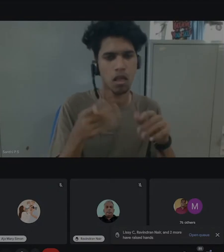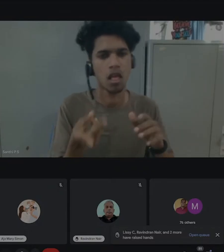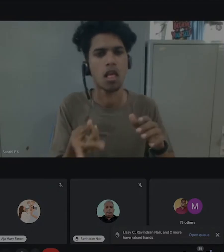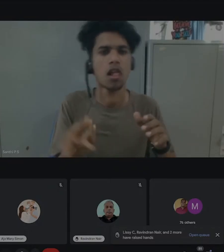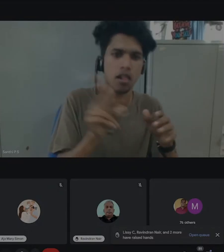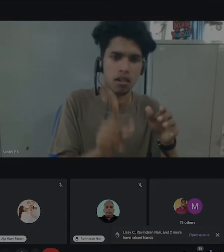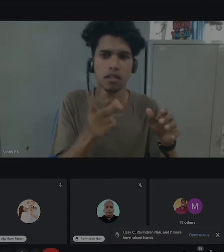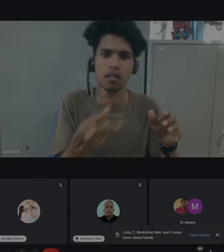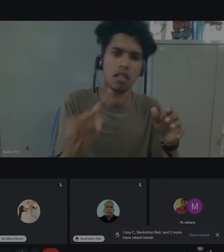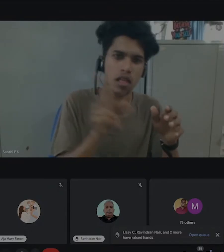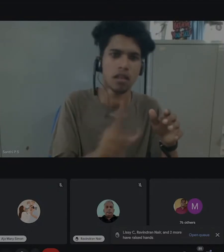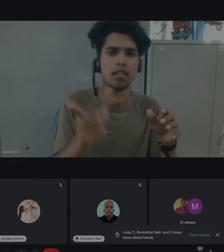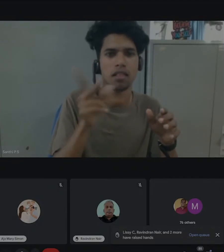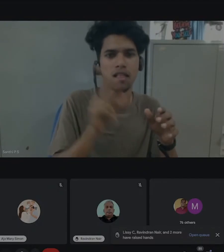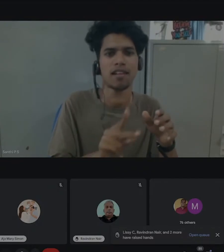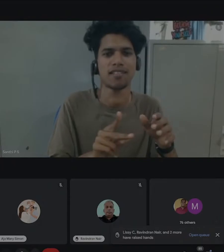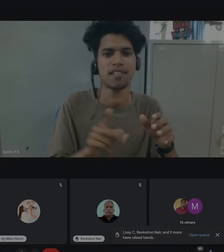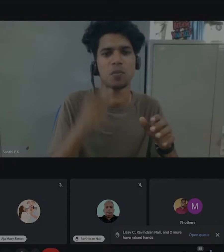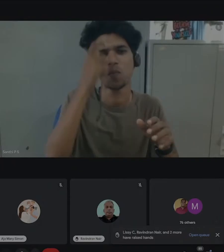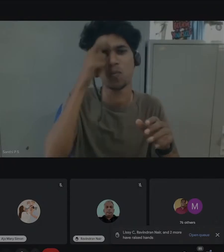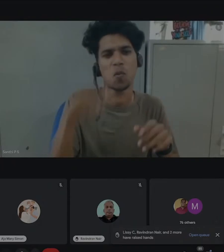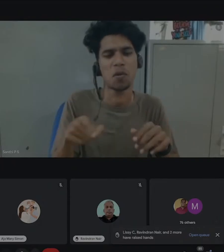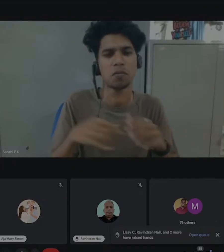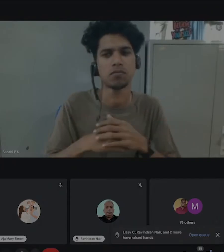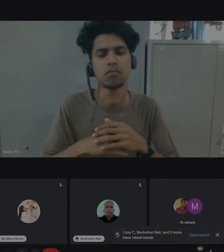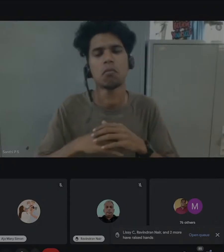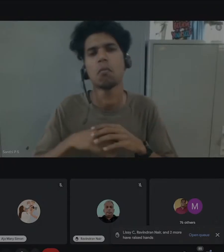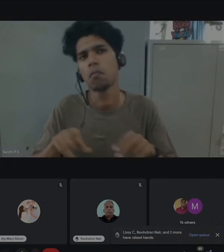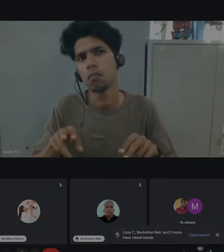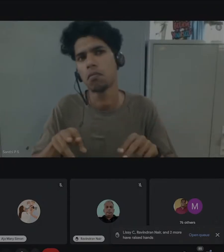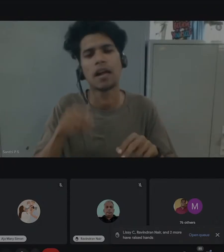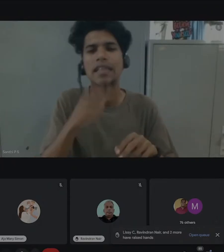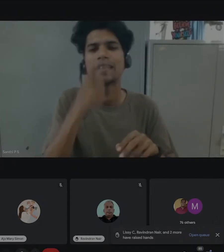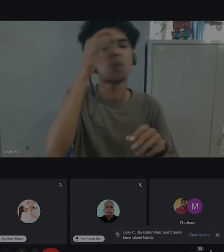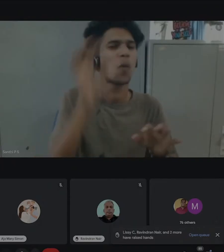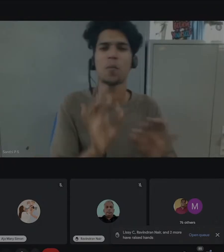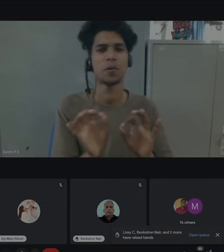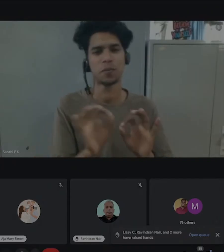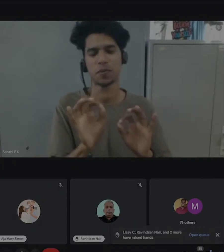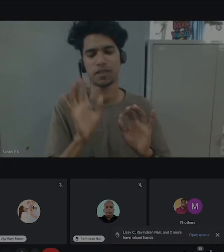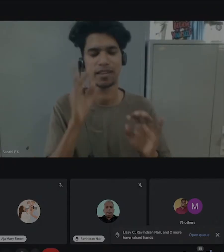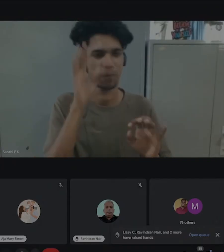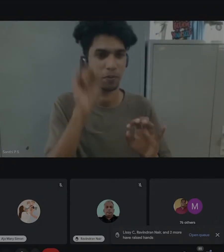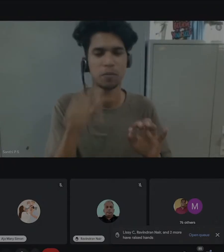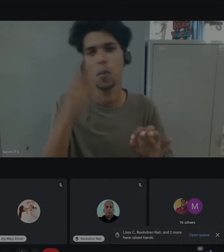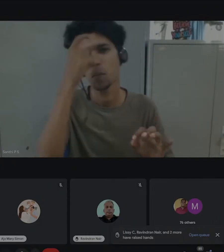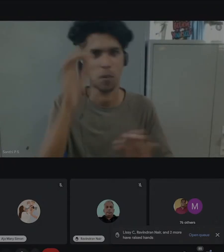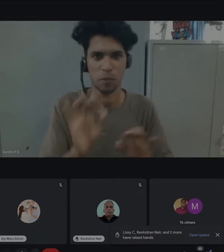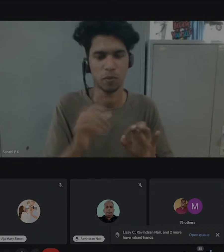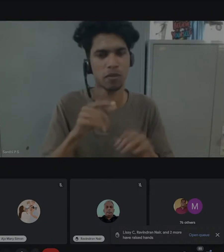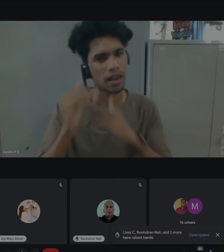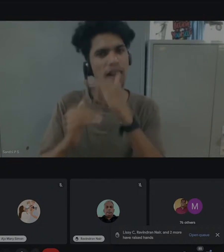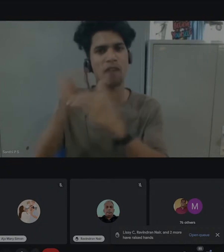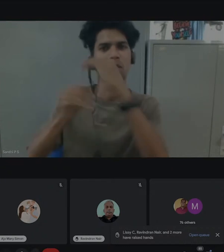ആണോ എന്നാണ് ചോദ്യം. ഇത് ഒരിക്കലും ഒരു പ്രോബ്ലം അല്ല. ഇത് ഡെവലപ്മെന്റിന്റെ ഒരു പാർട്ടാണ്. കുഞ്ഞ് ലേറ്റ് ആയിട്ട്